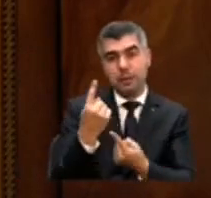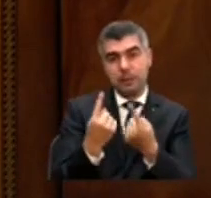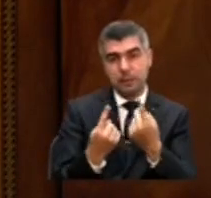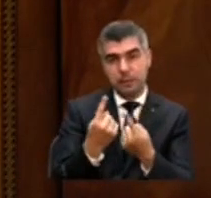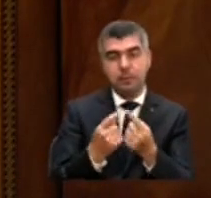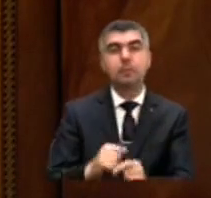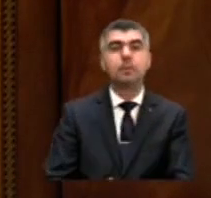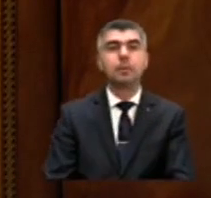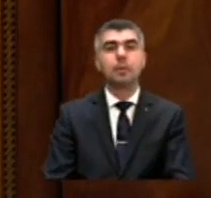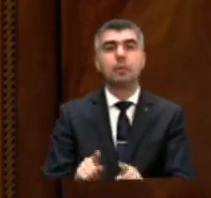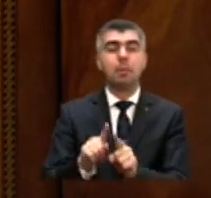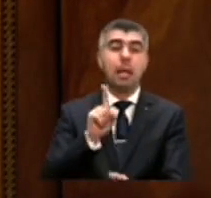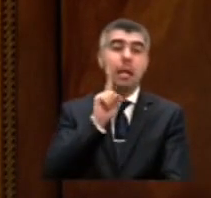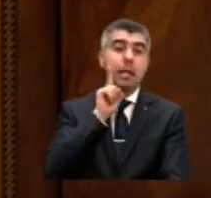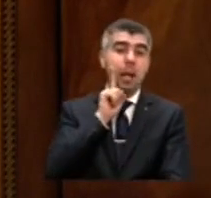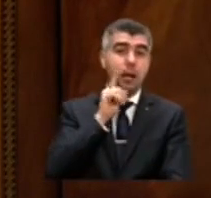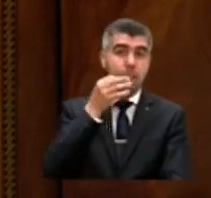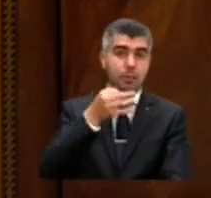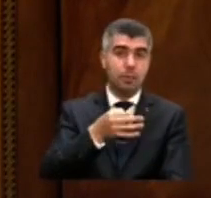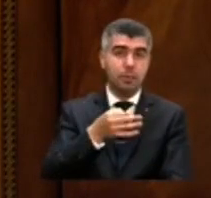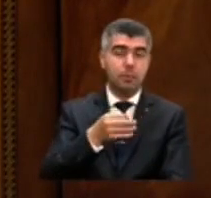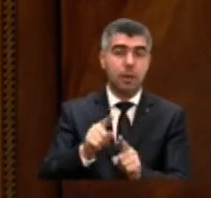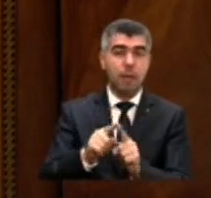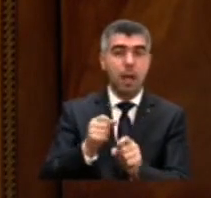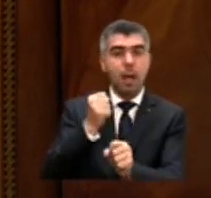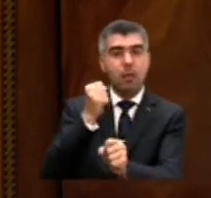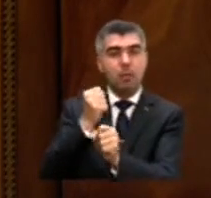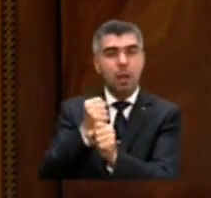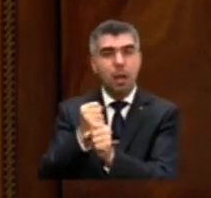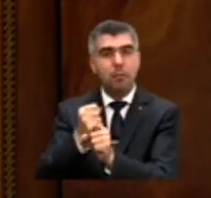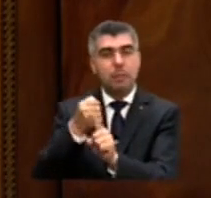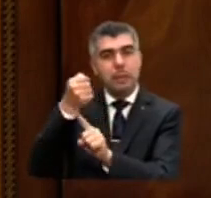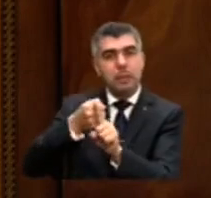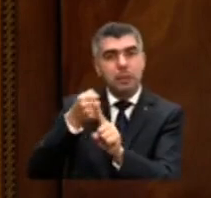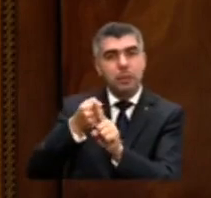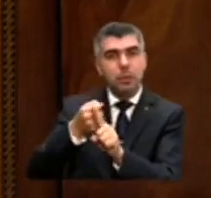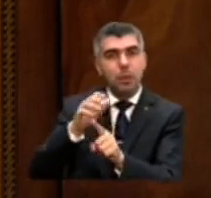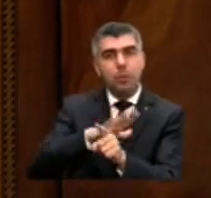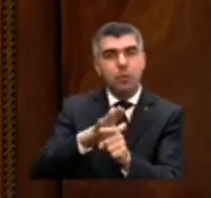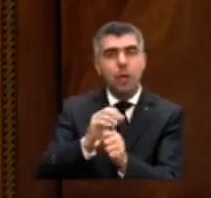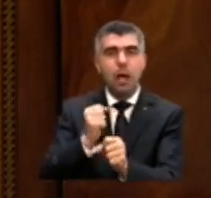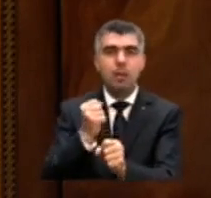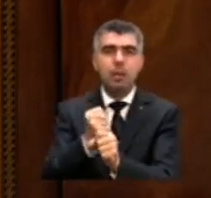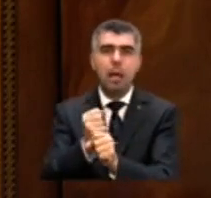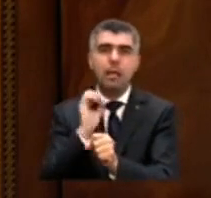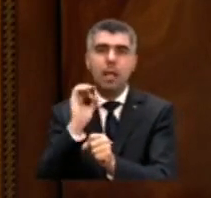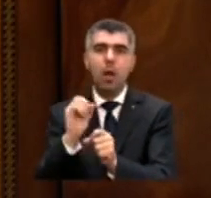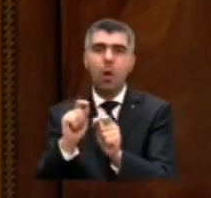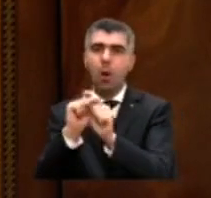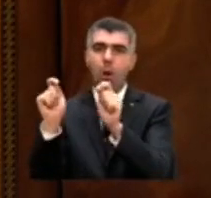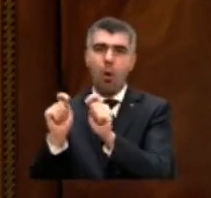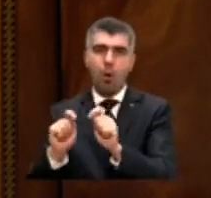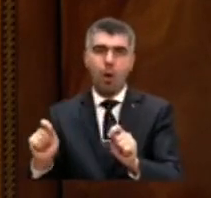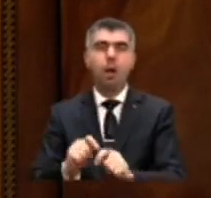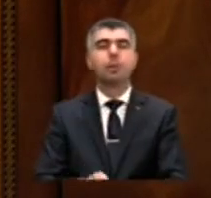لفائدة النساء الناشطات أو الراغبات في ممارسة نشاط